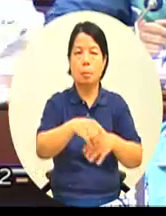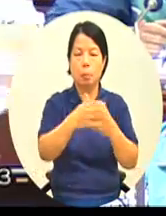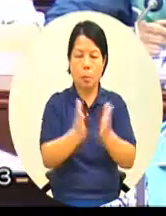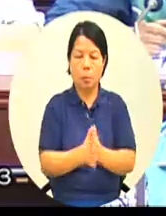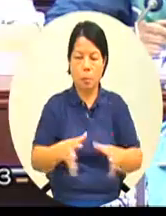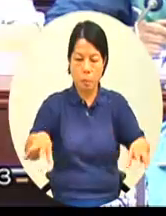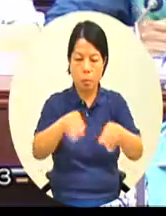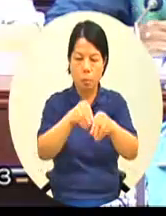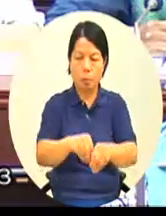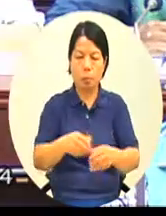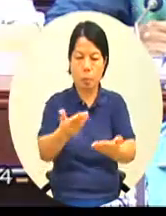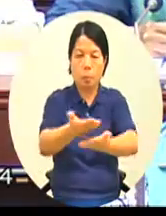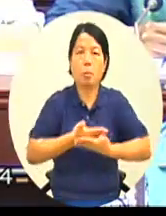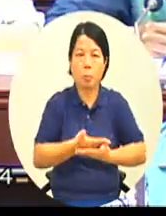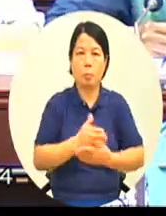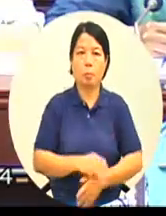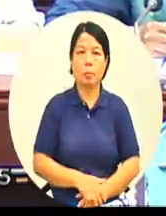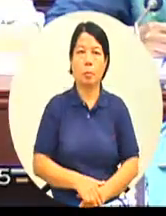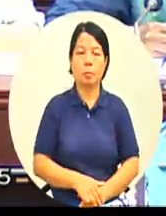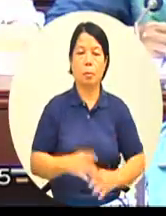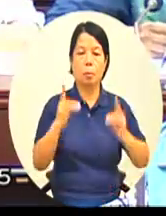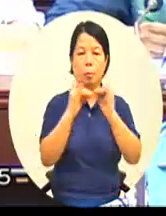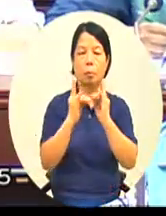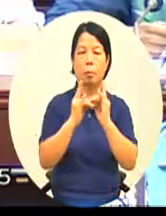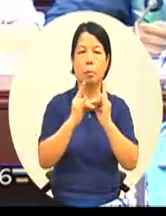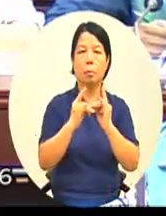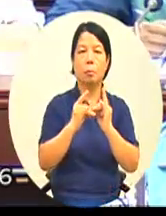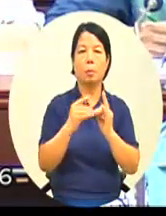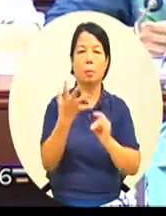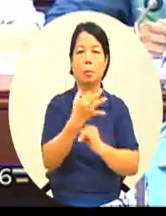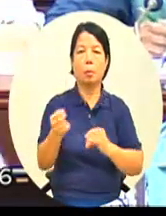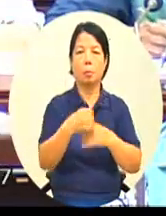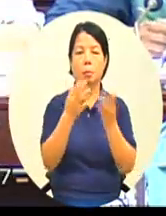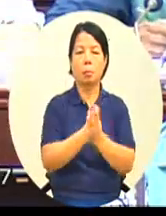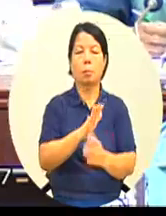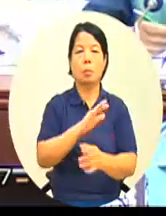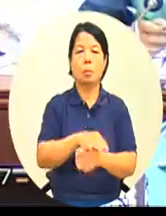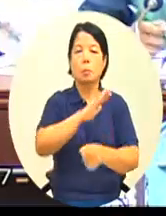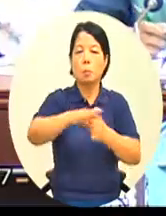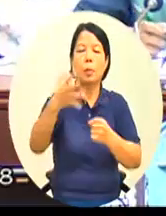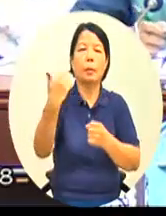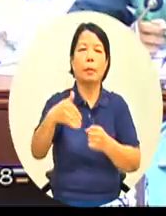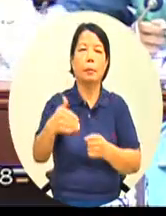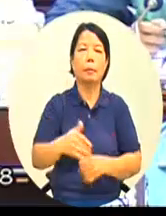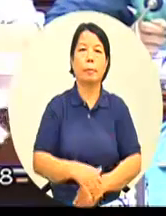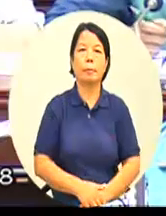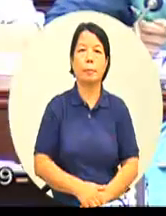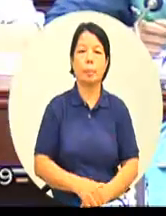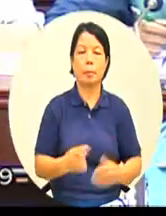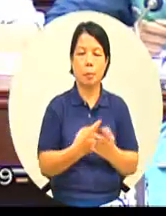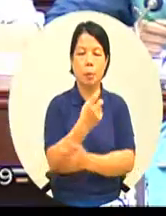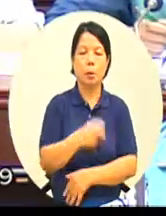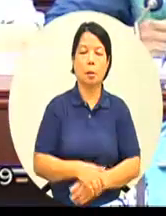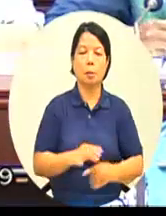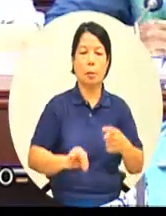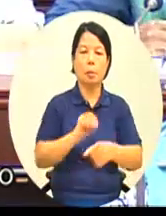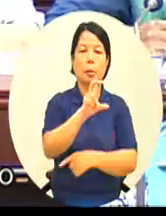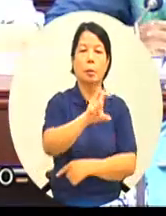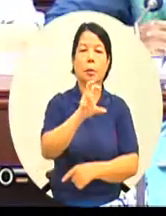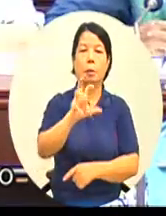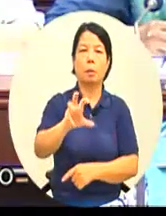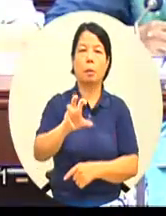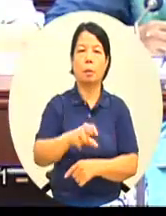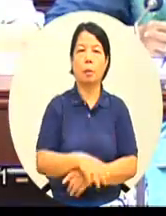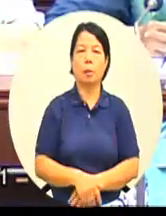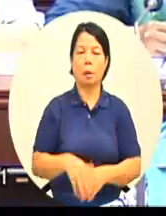诊收容的床位数，其实也都没有满。好，可能都只有七八成，还有不